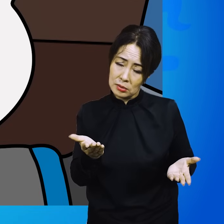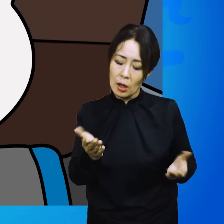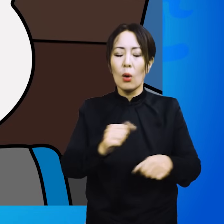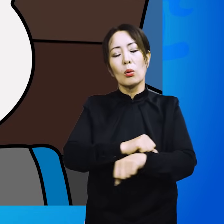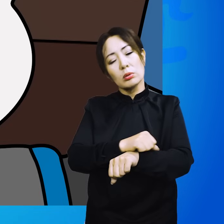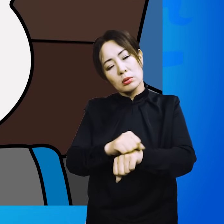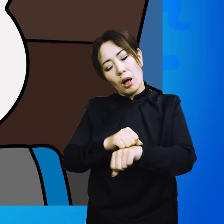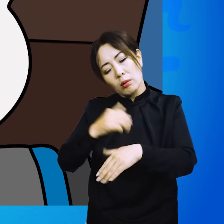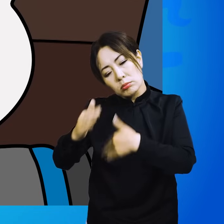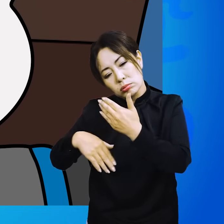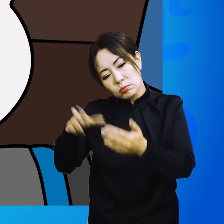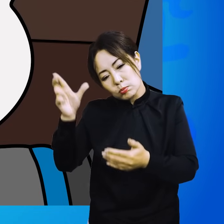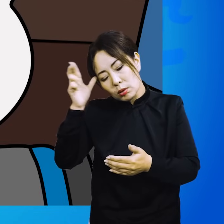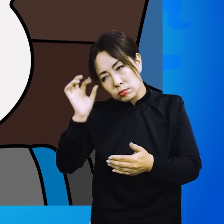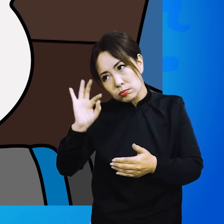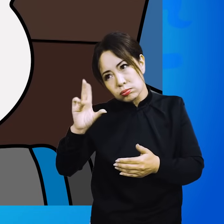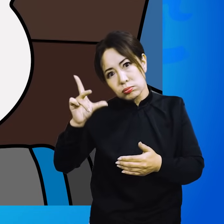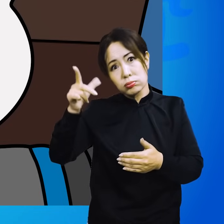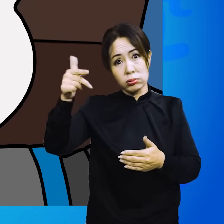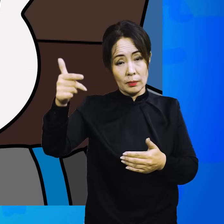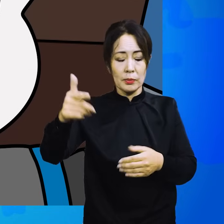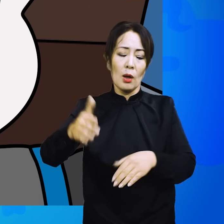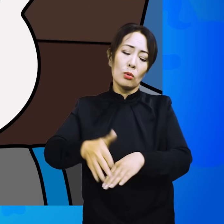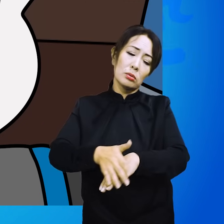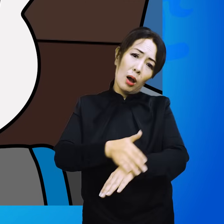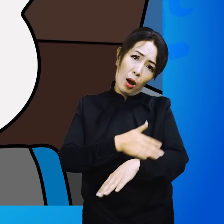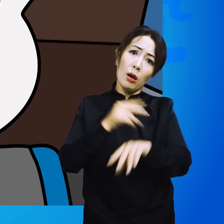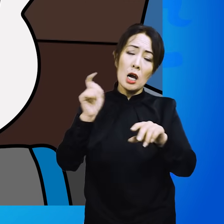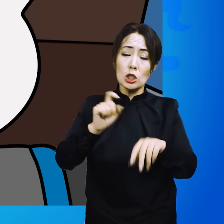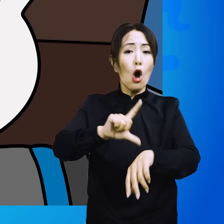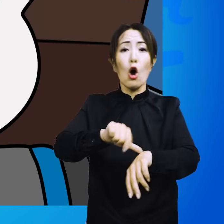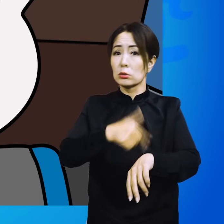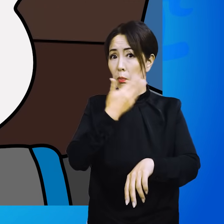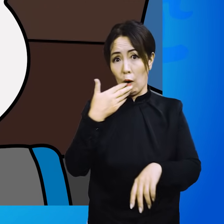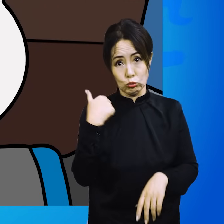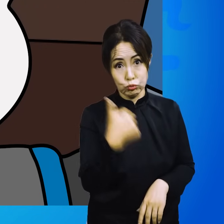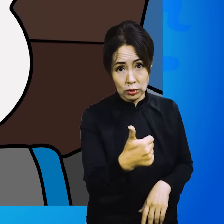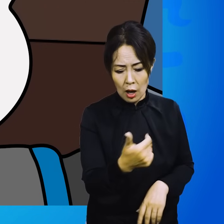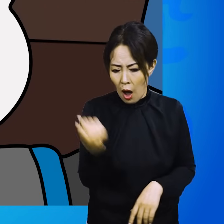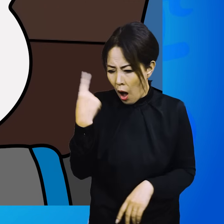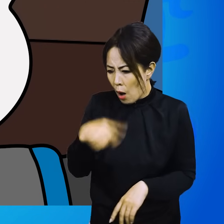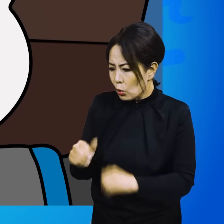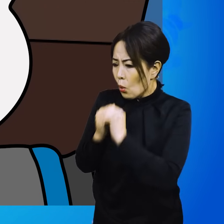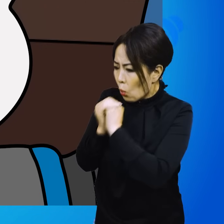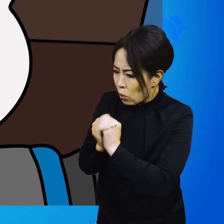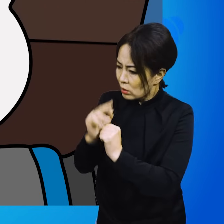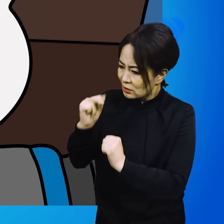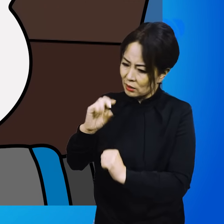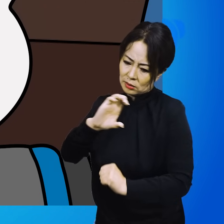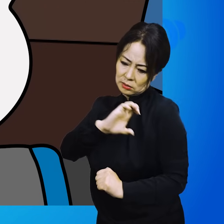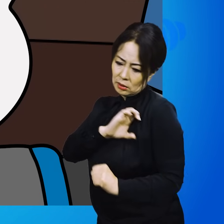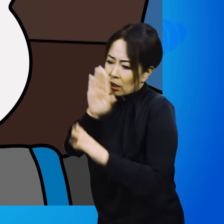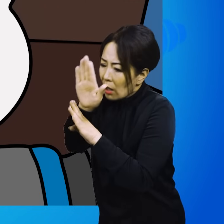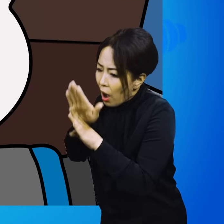боловсрон сурдаг юм болохоор хизээч оройтхгүй. Харин хүнлэг чанар, хүнийг хайрлах сэтгэлийг бол багаас